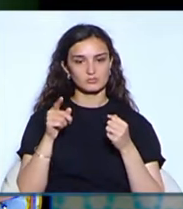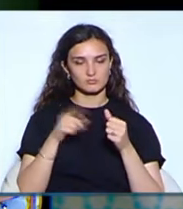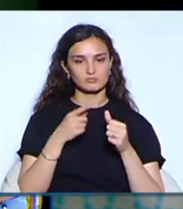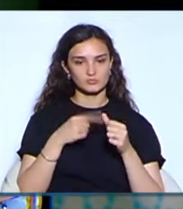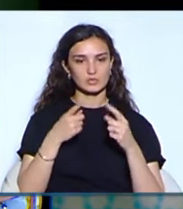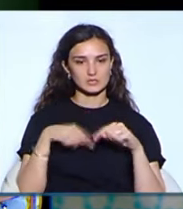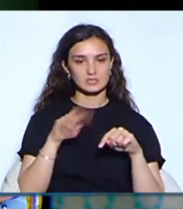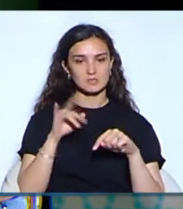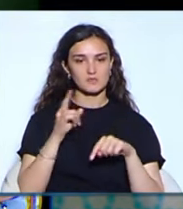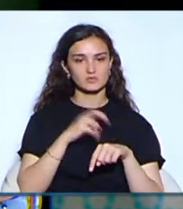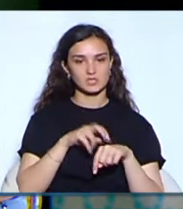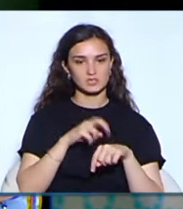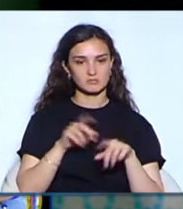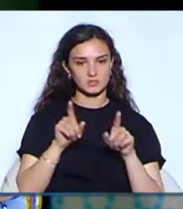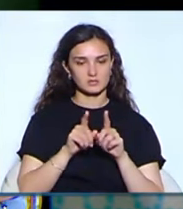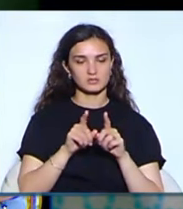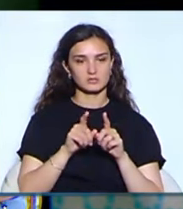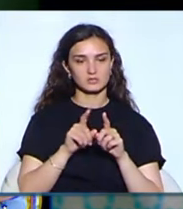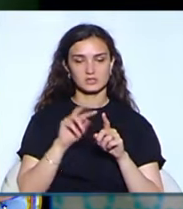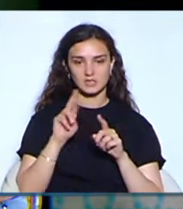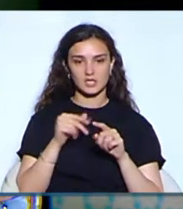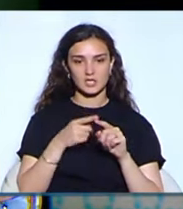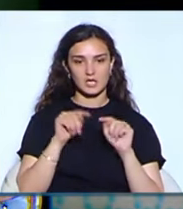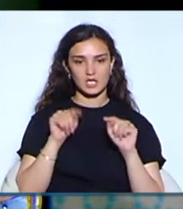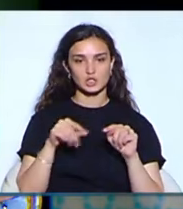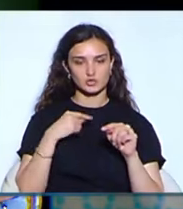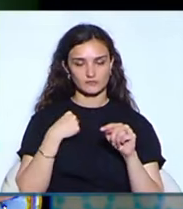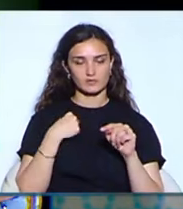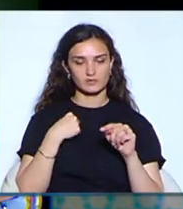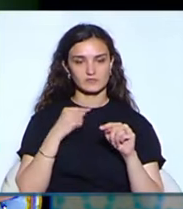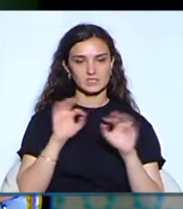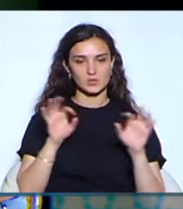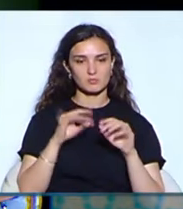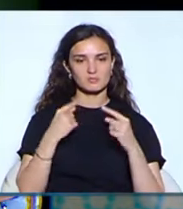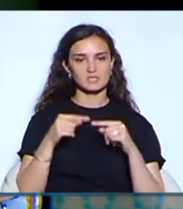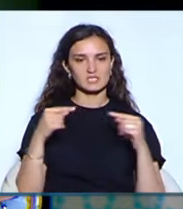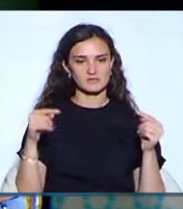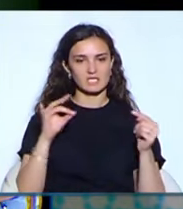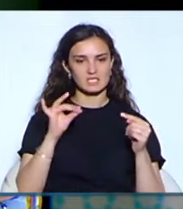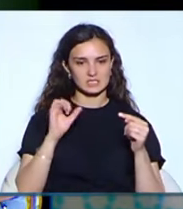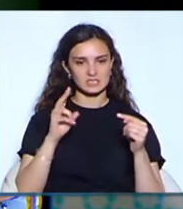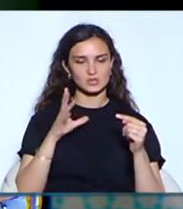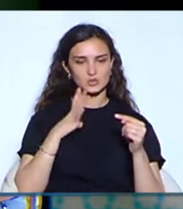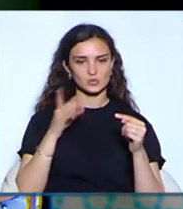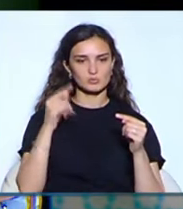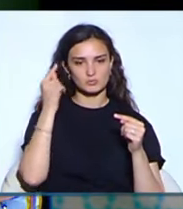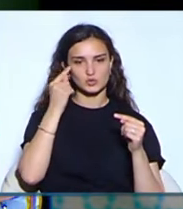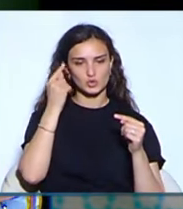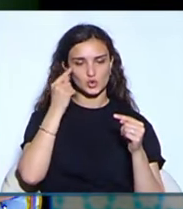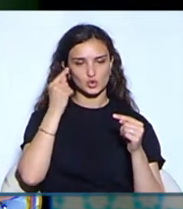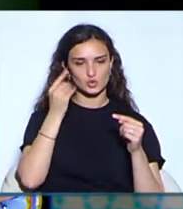და პედიატრმა და აქ ჩვენ შევეხეთ სხვა რისკებსაც, ხომ? იქ იყო